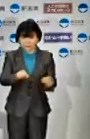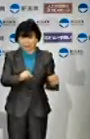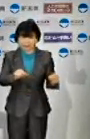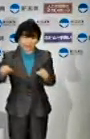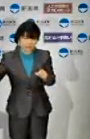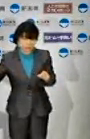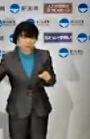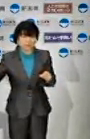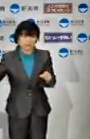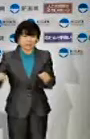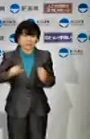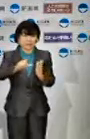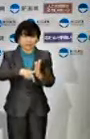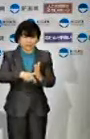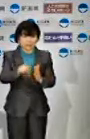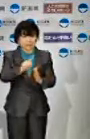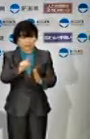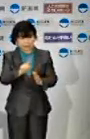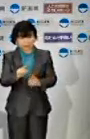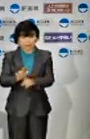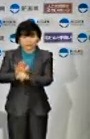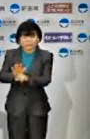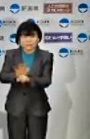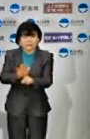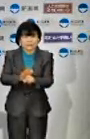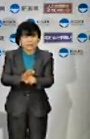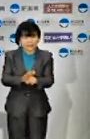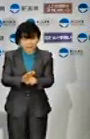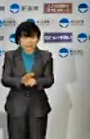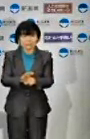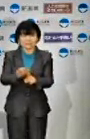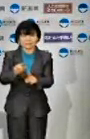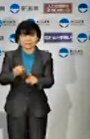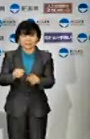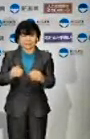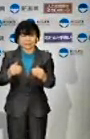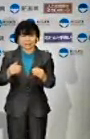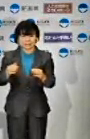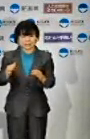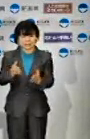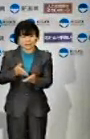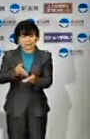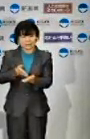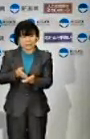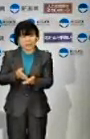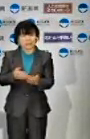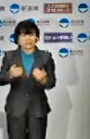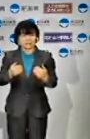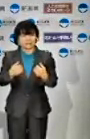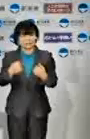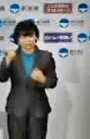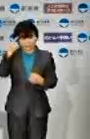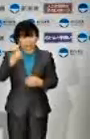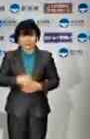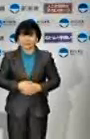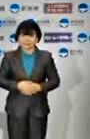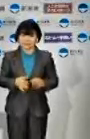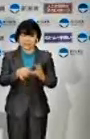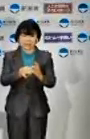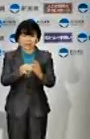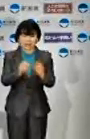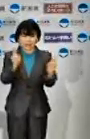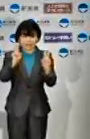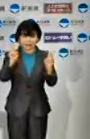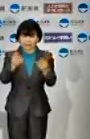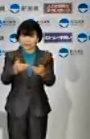関連業界の何かしらの支援策説明っていうのも必要になってくるのかなと思うんですけれども、そのあたりっていうのは 関連業界の話は、それ